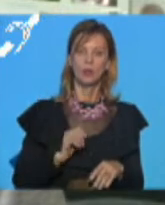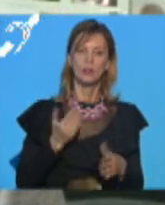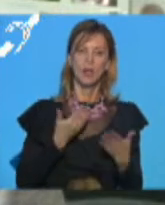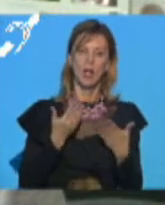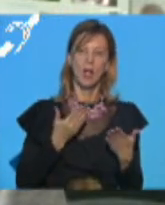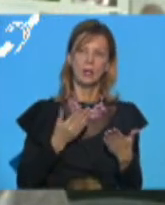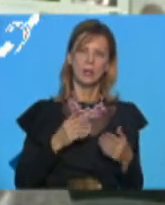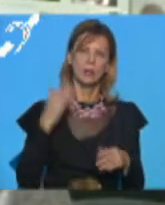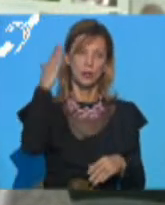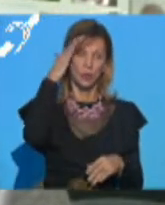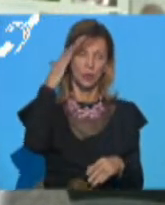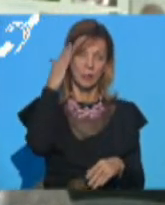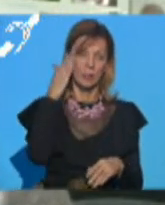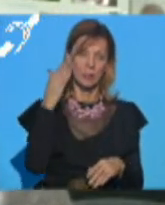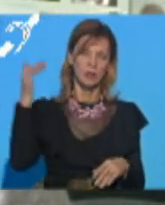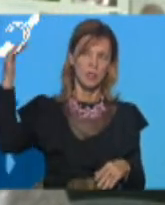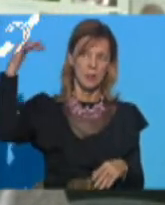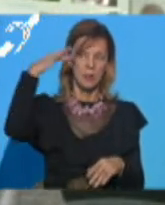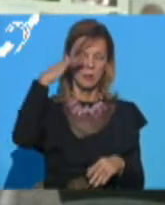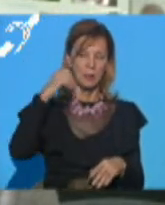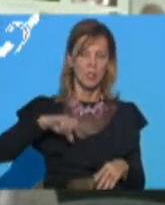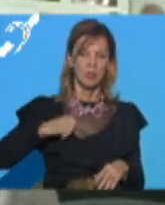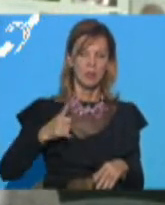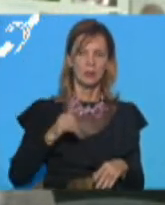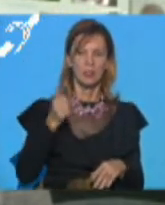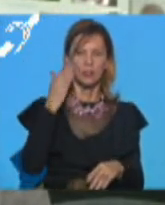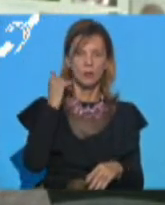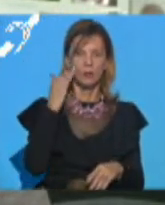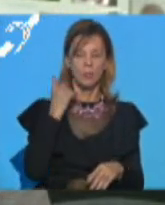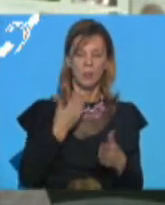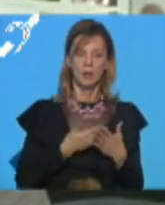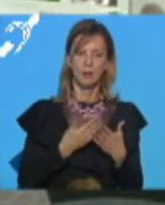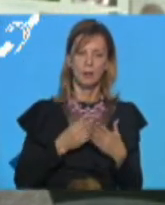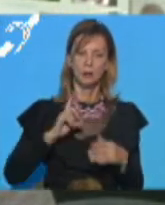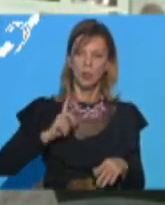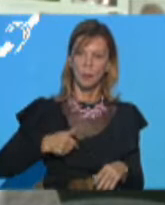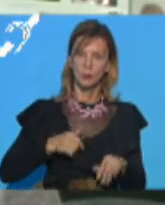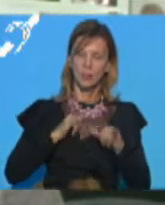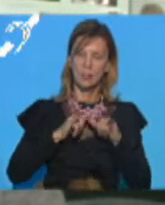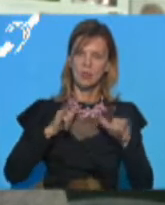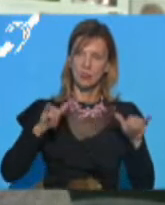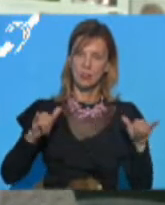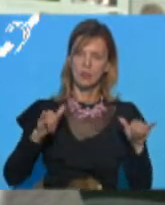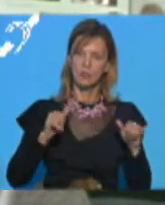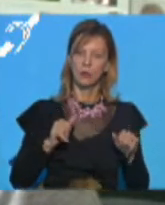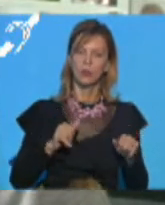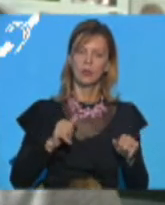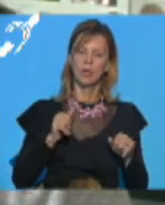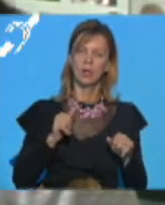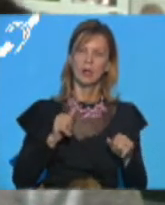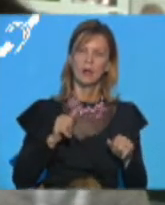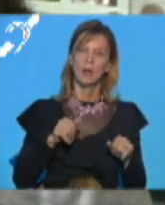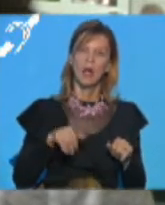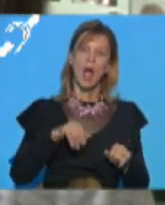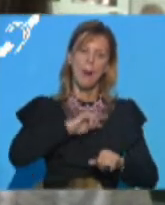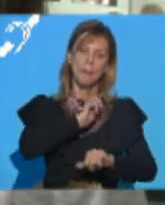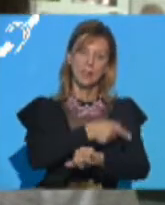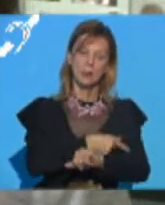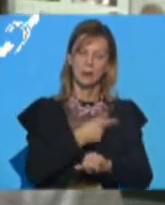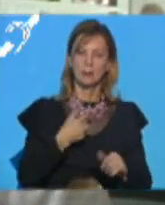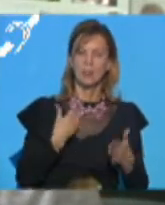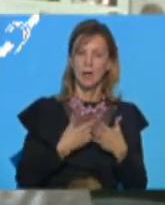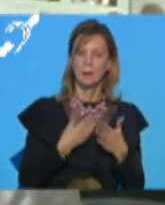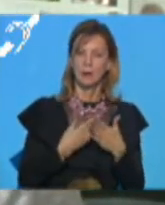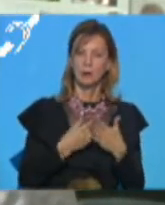care își doresc să inspire tinerii și femeile noastre pentru a putea să-și dezvolte calitățile și abilitățile